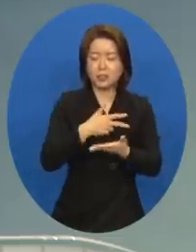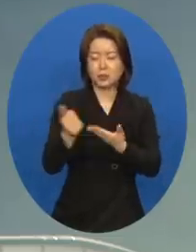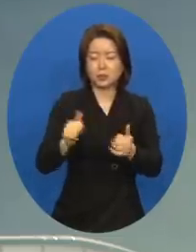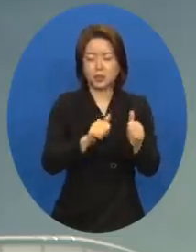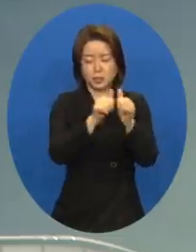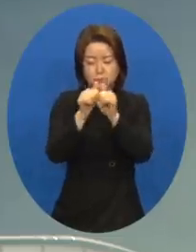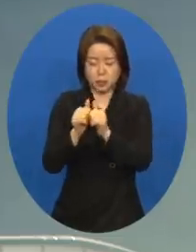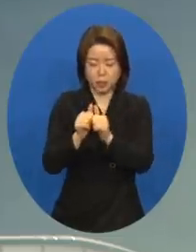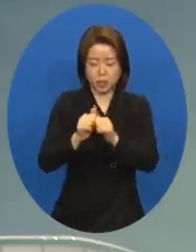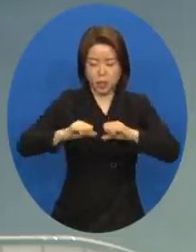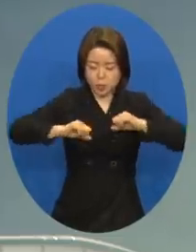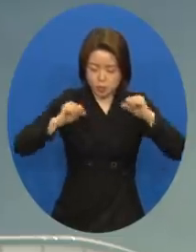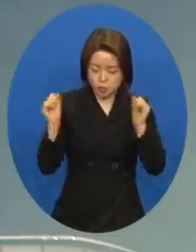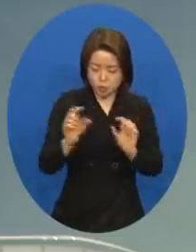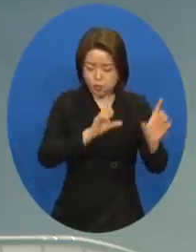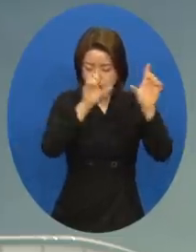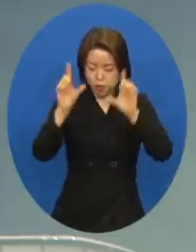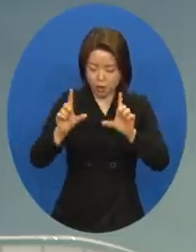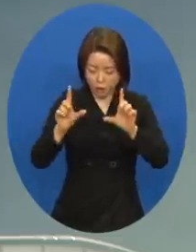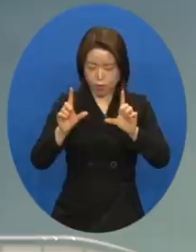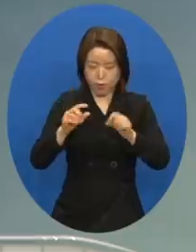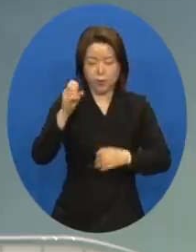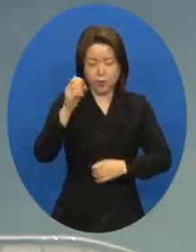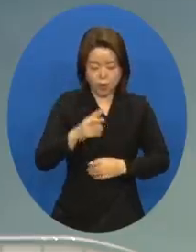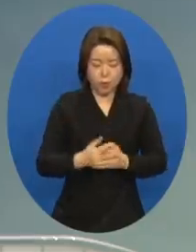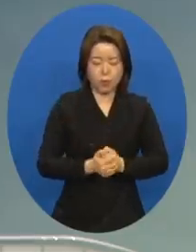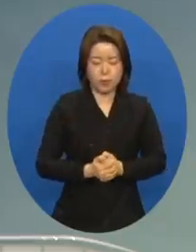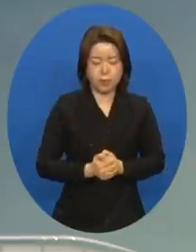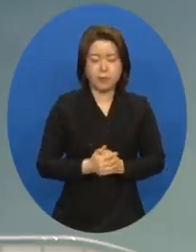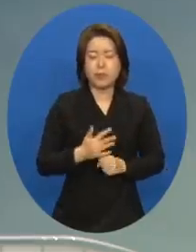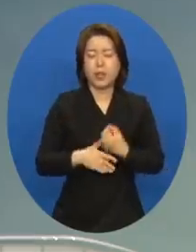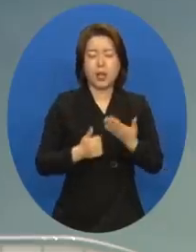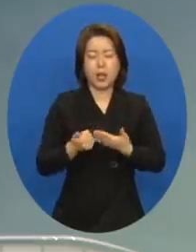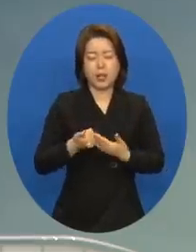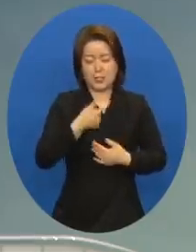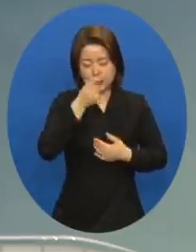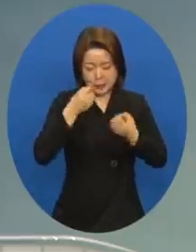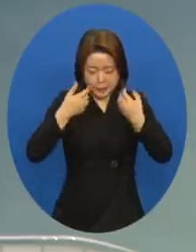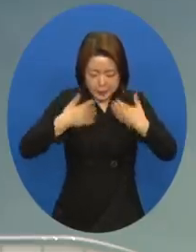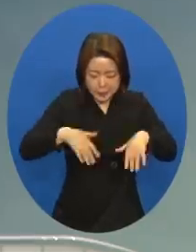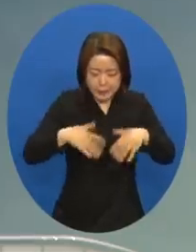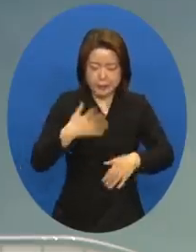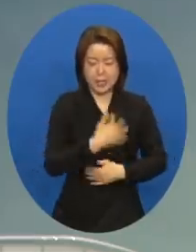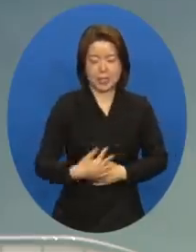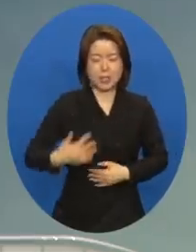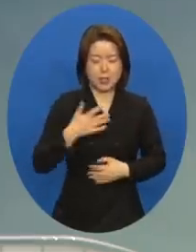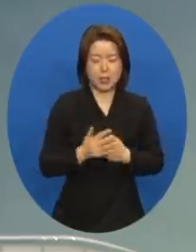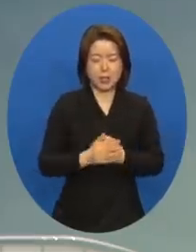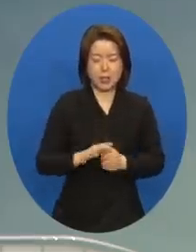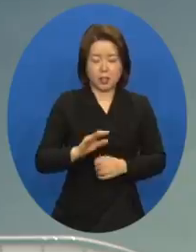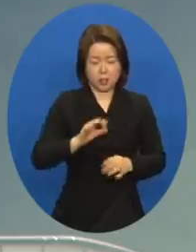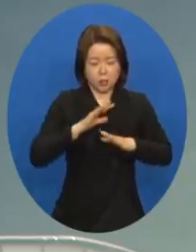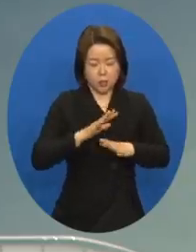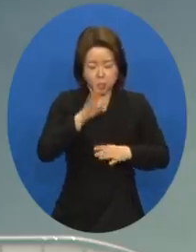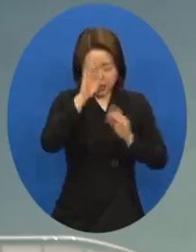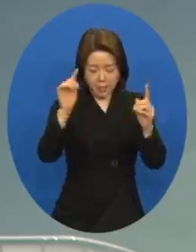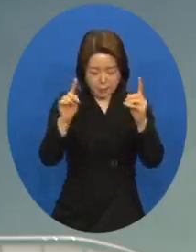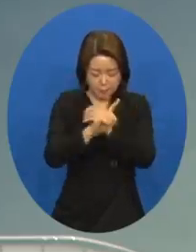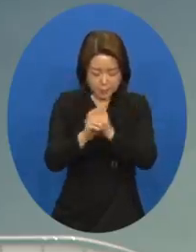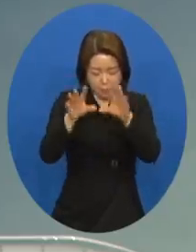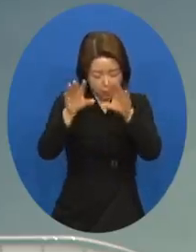동행하고 순종의 삶을 살며 하나님 연약한 육신의 놀라운 치유를